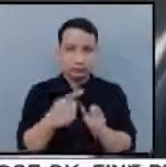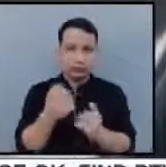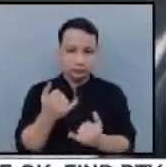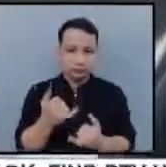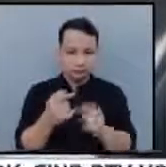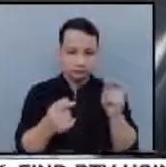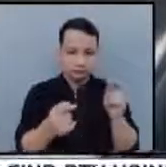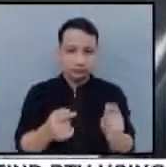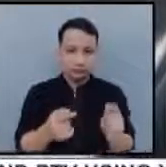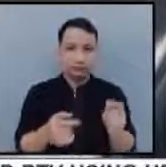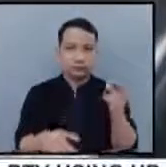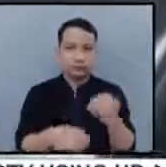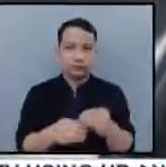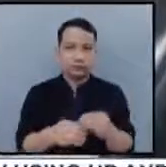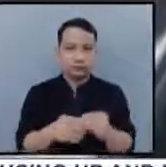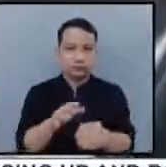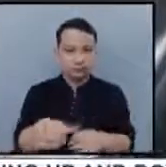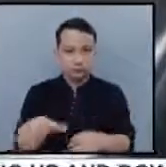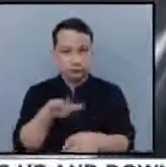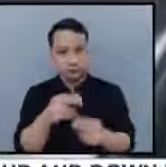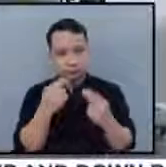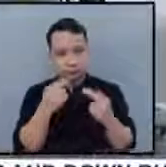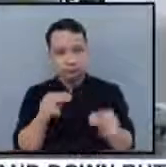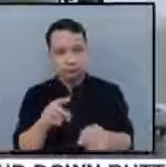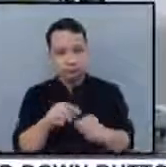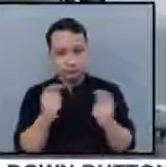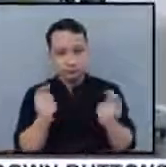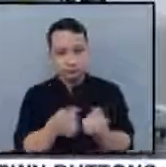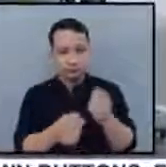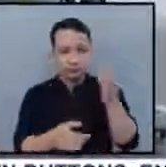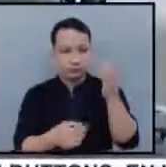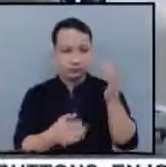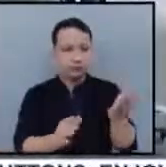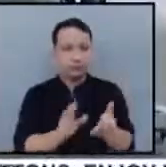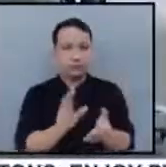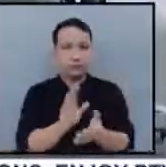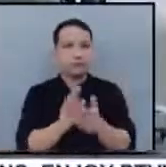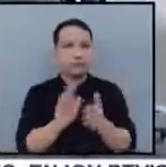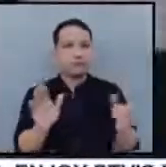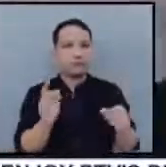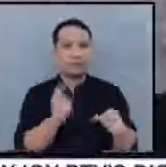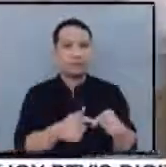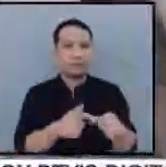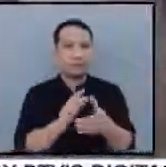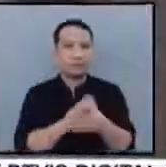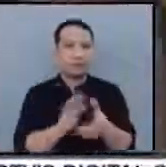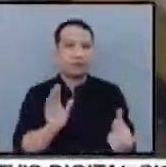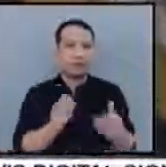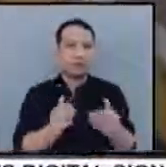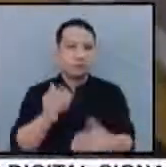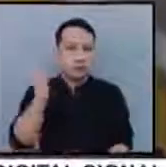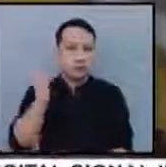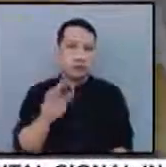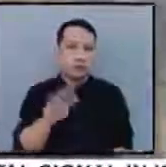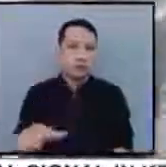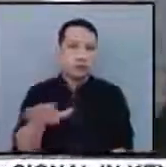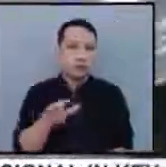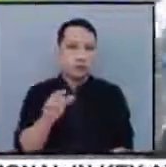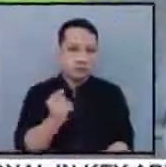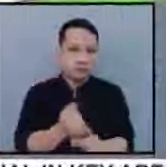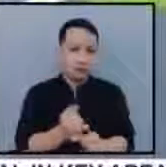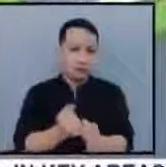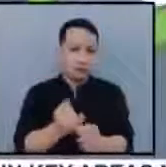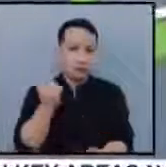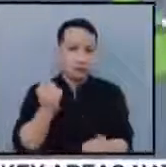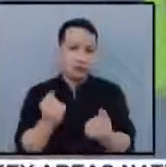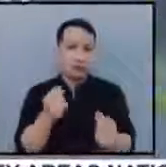Sa pag-ikot ng news team, itinuturing itong big time oil price hike ng ilang mga jeepney driver. Tulad na lang